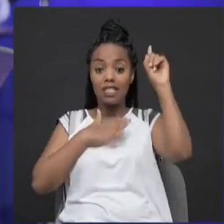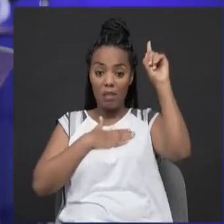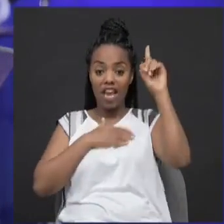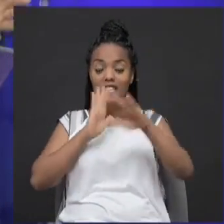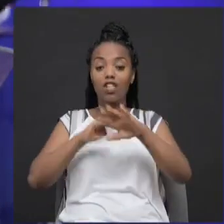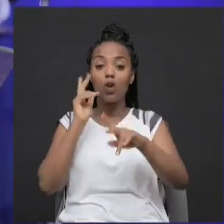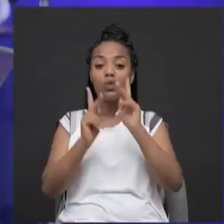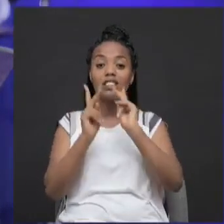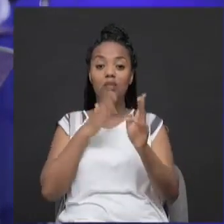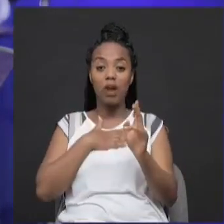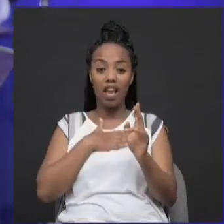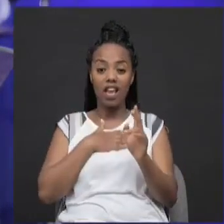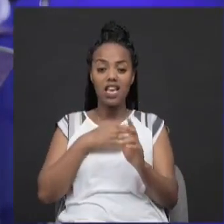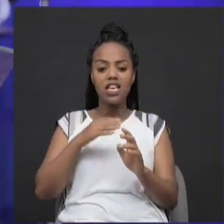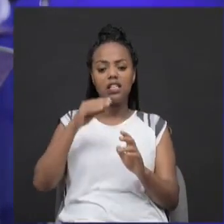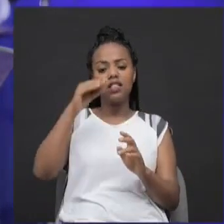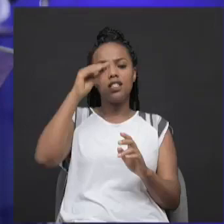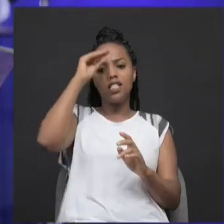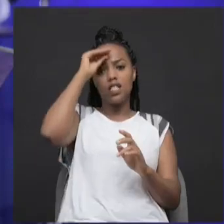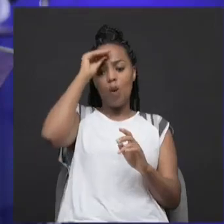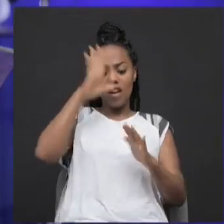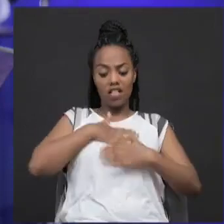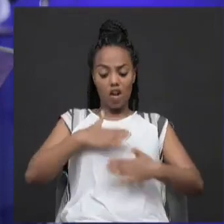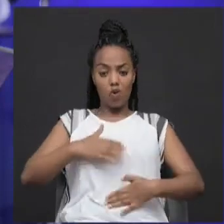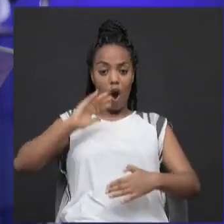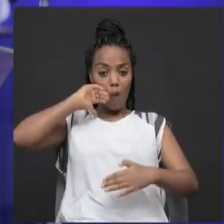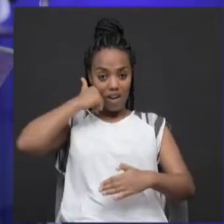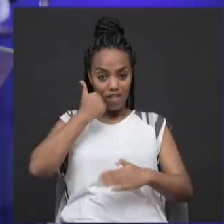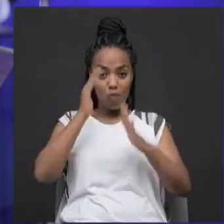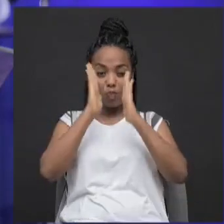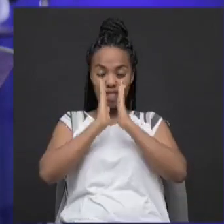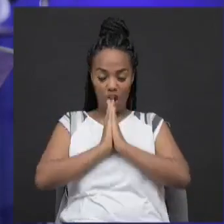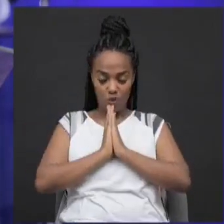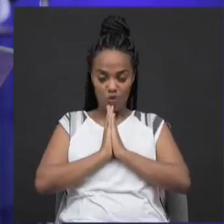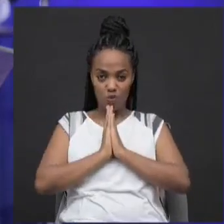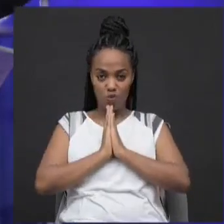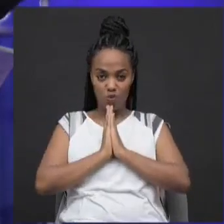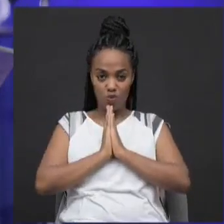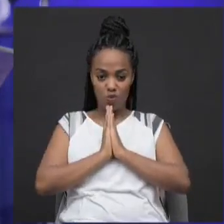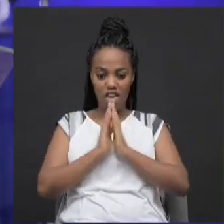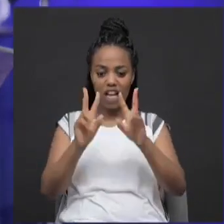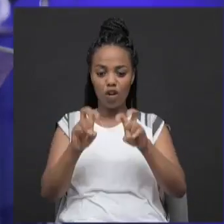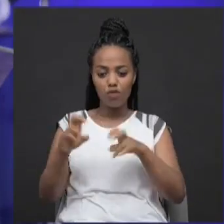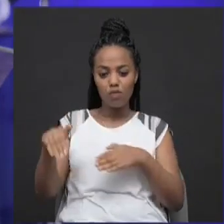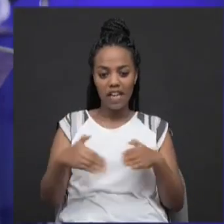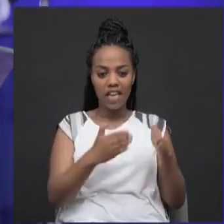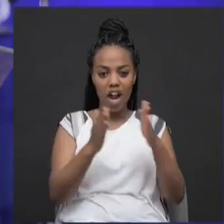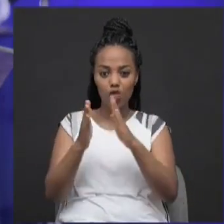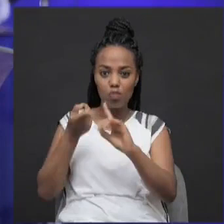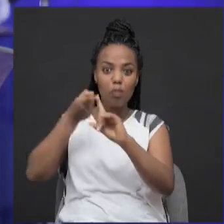ሕዝቤ ሰውነታቸውን አዋርደው ካለ በኋላ ቢጸልዩ ካለ በኋላ ከክፉ መንገዳቸው ይመለሱ